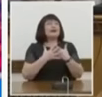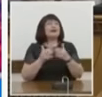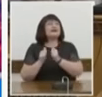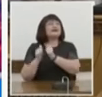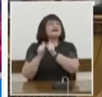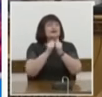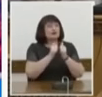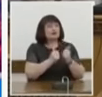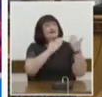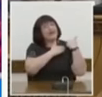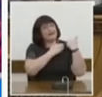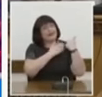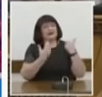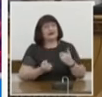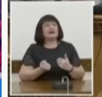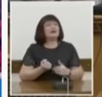ότι η